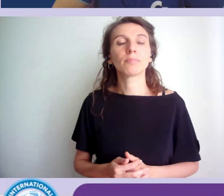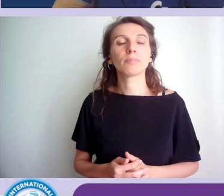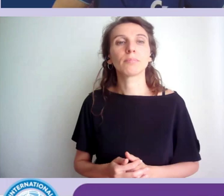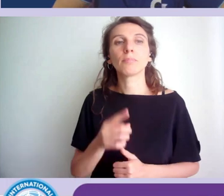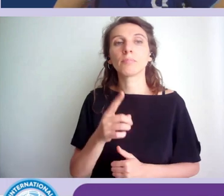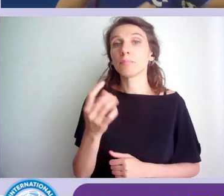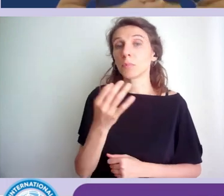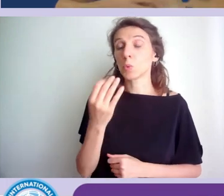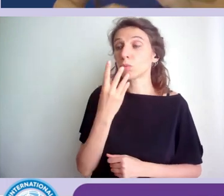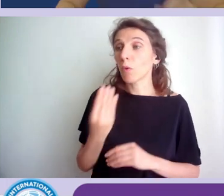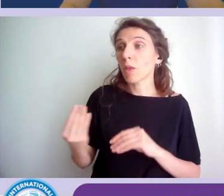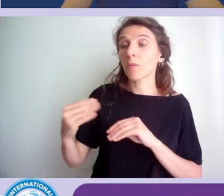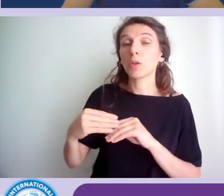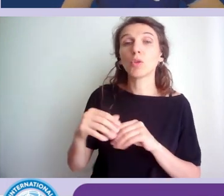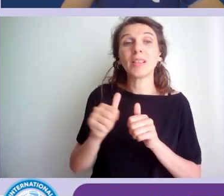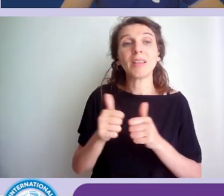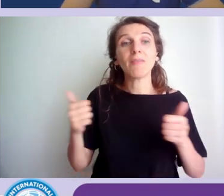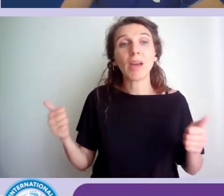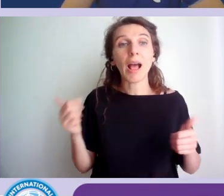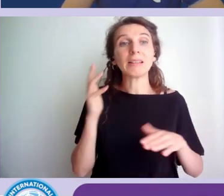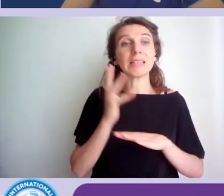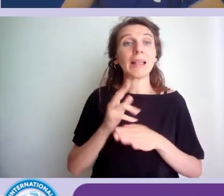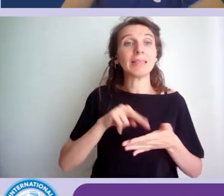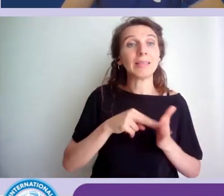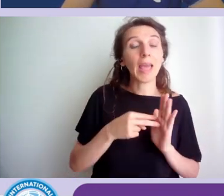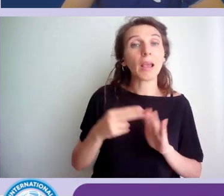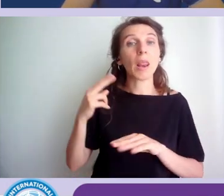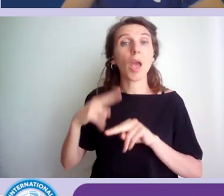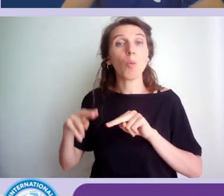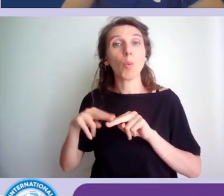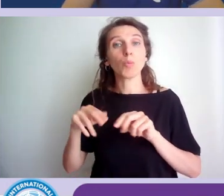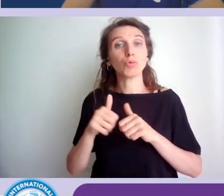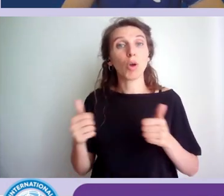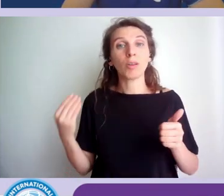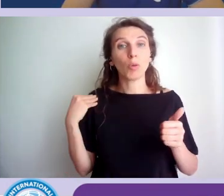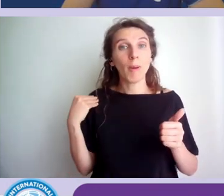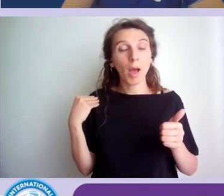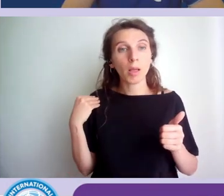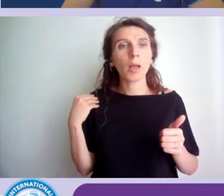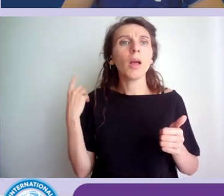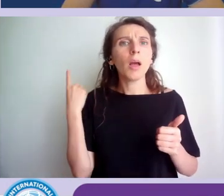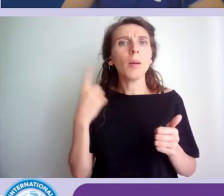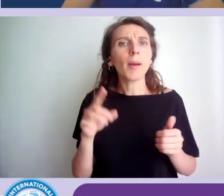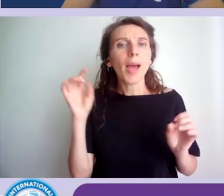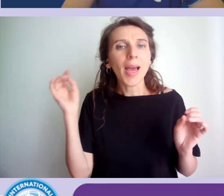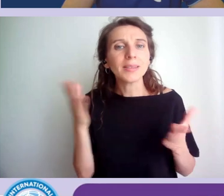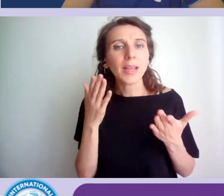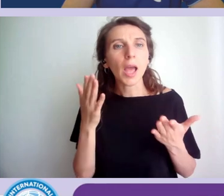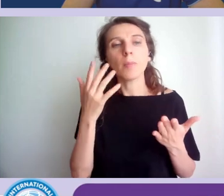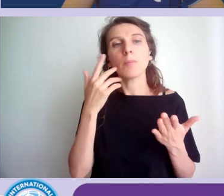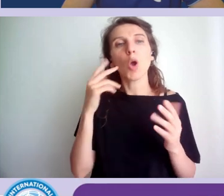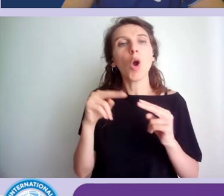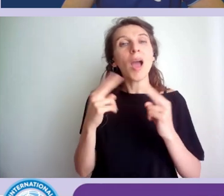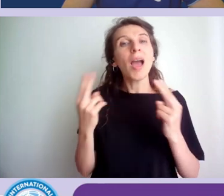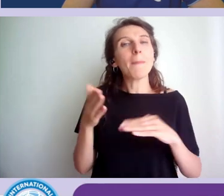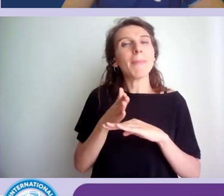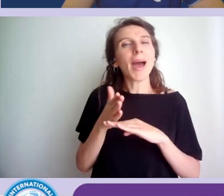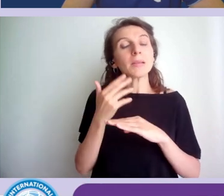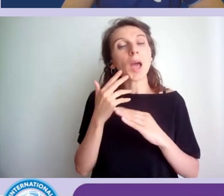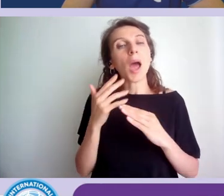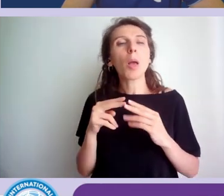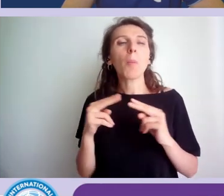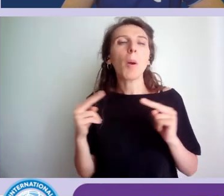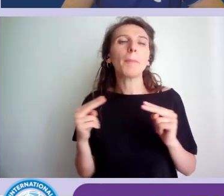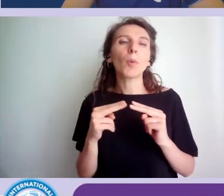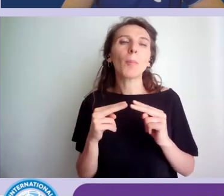no differenza tra accessibilità tecnica e accessibilità in uso questo è esattamente un esempio di punto di incontro anche rispetto